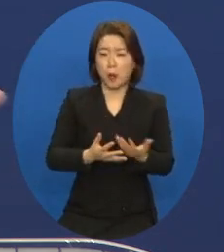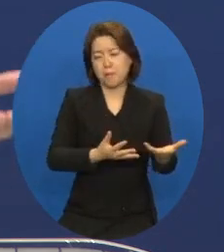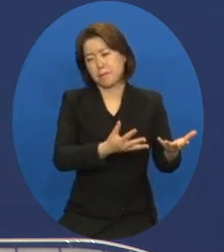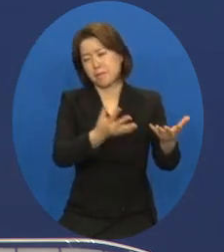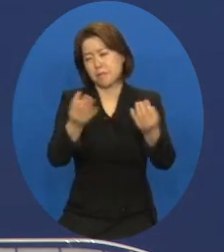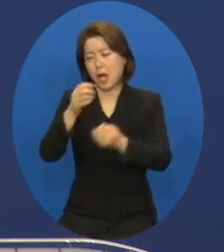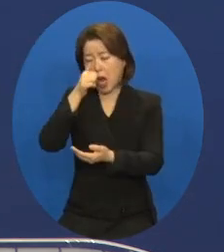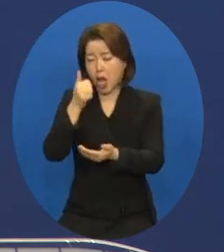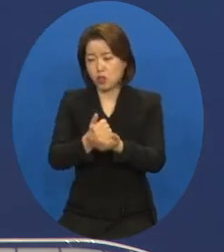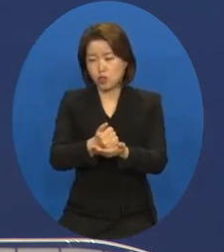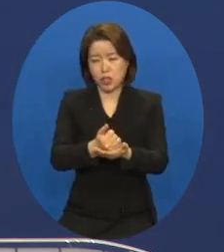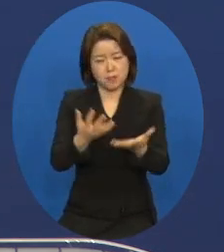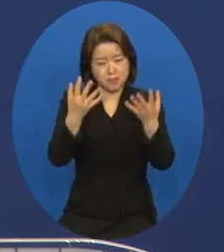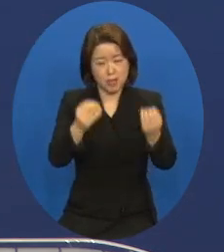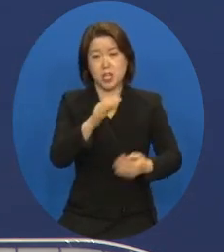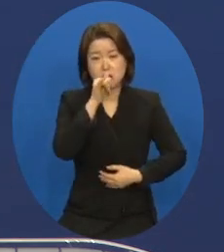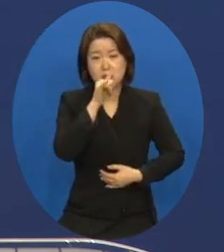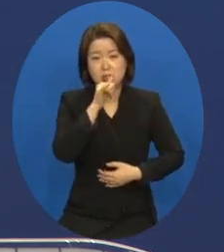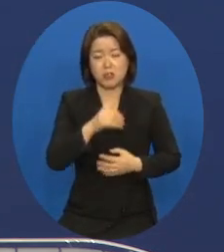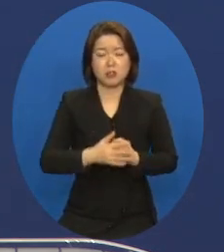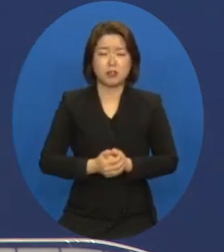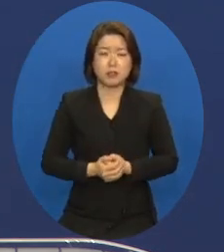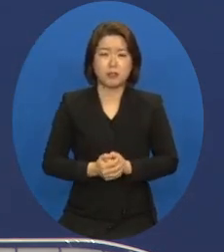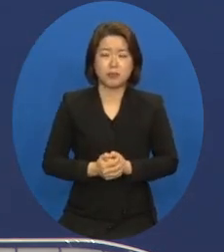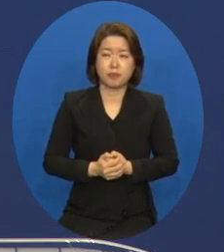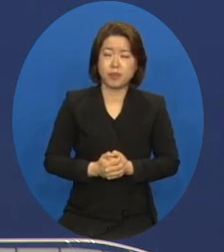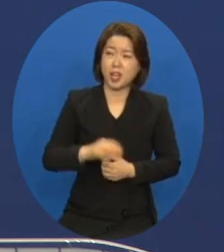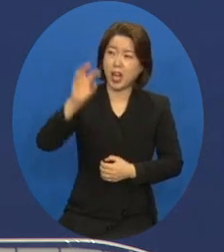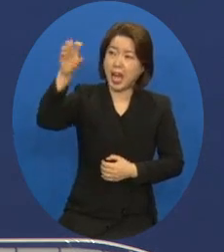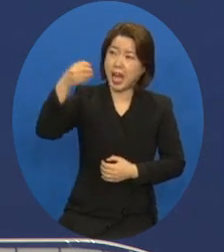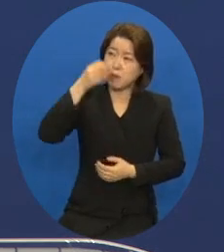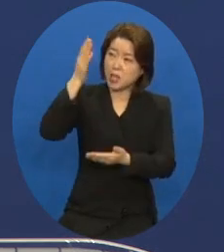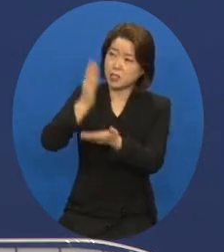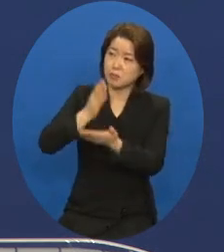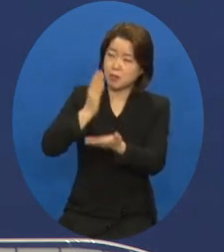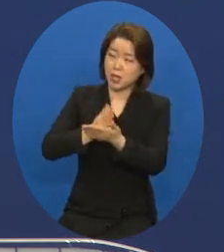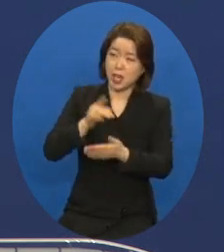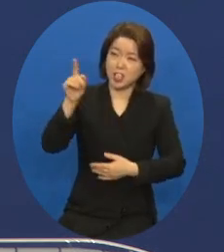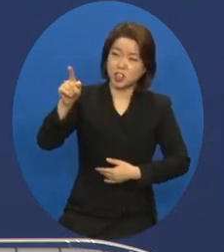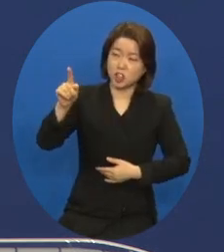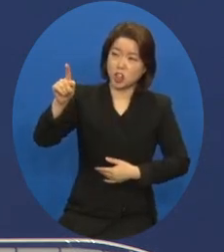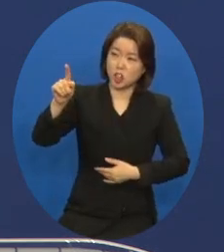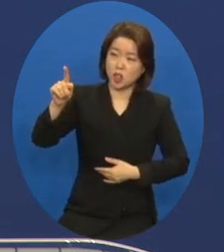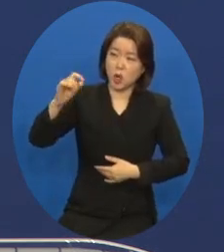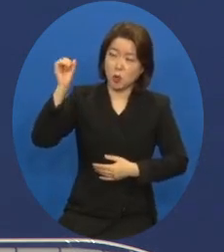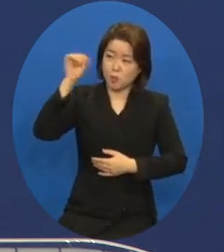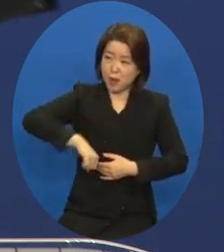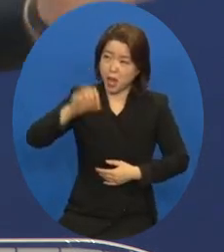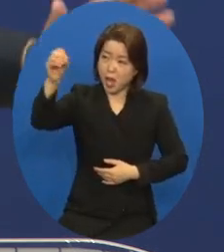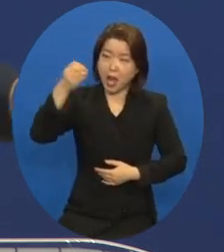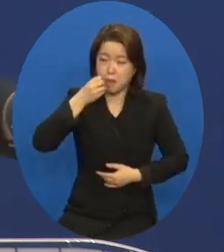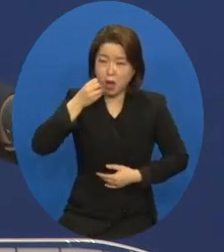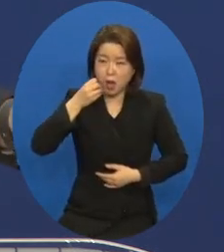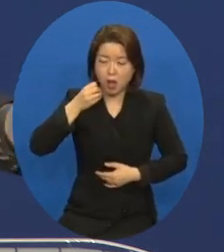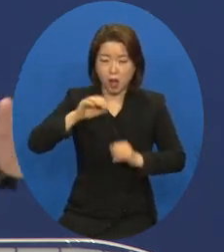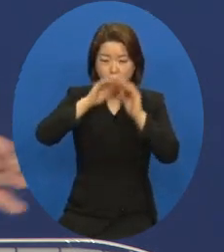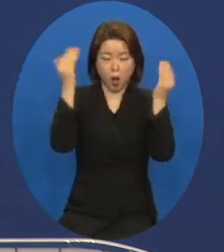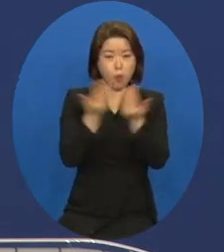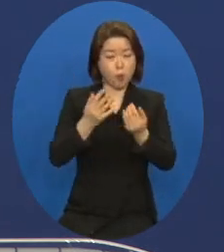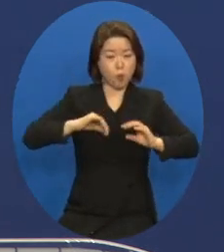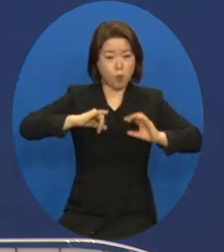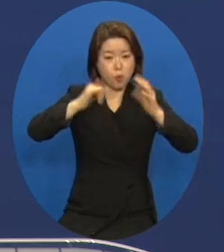죄들이 있습니까 그런데 따먹지 말라고 한 선악과 따먹은 가 하나가 온 인류가 죄를